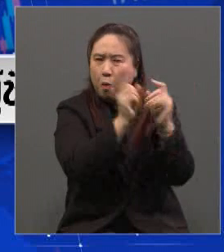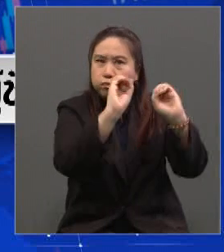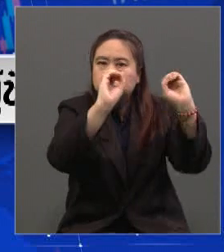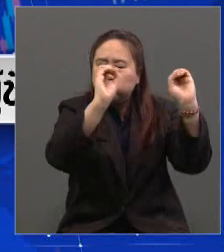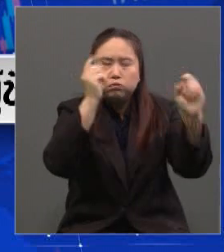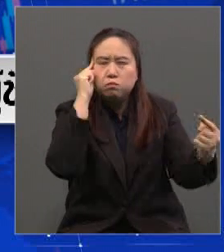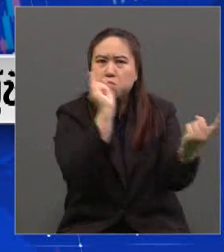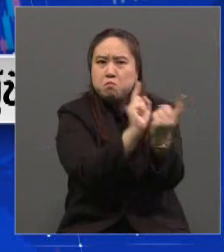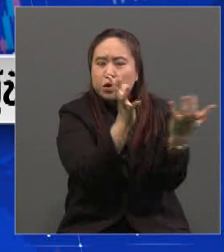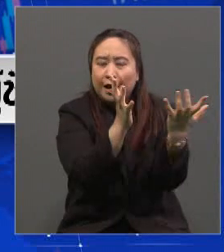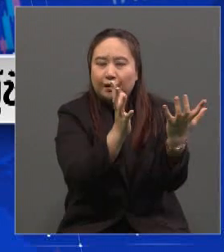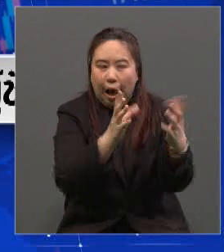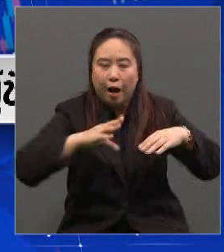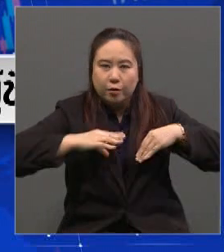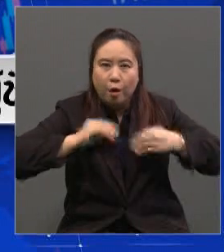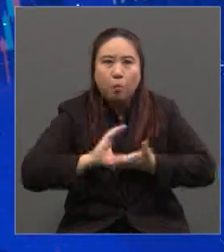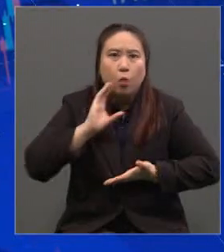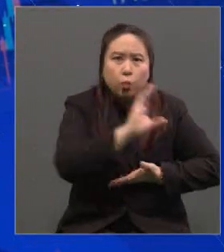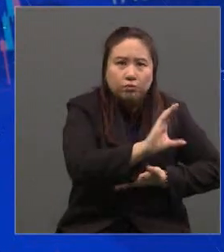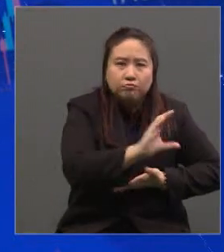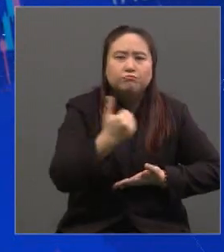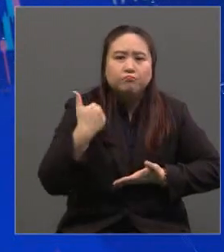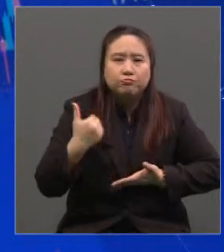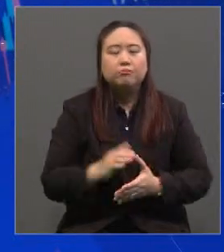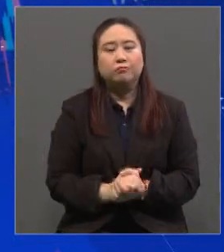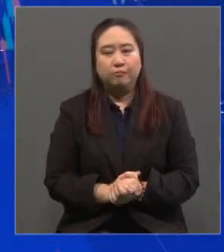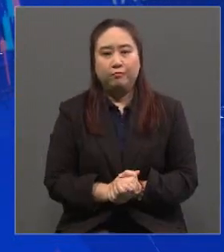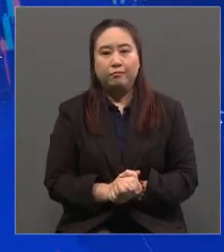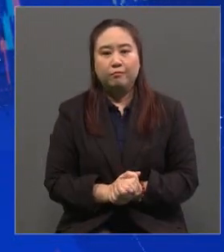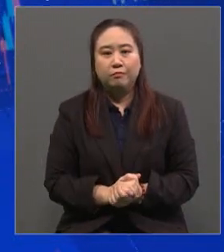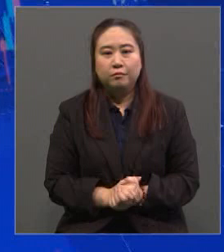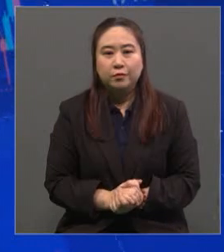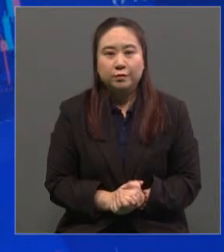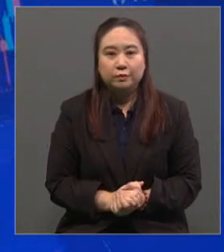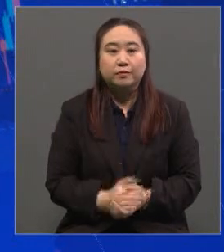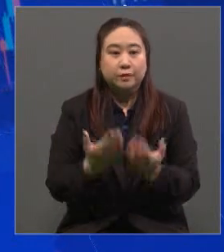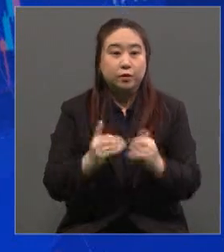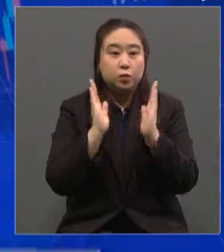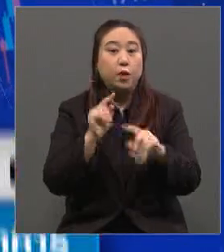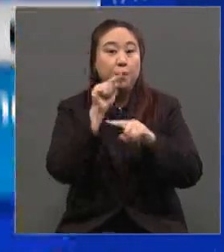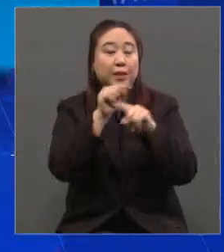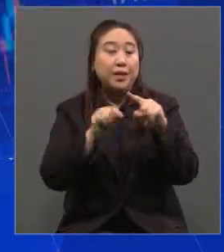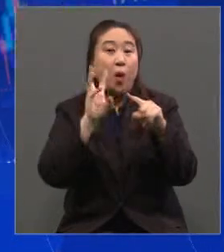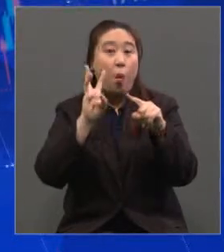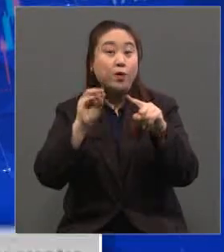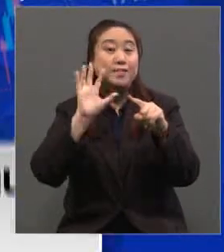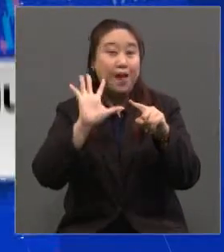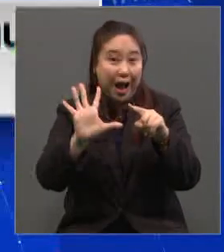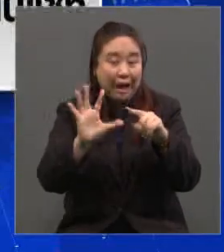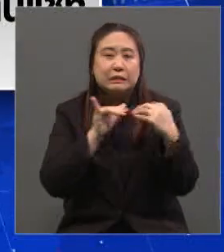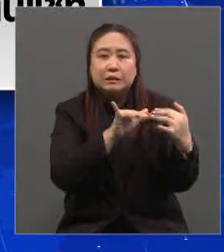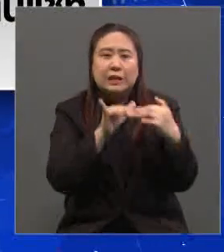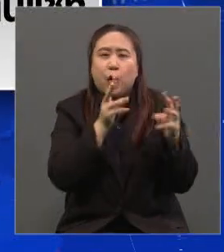ครู่นี้นะคะการสื่อสารระหว่างผู้เสียหายกับธุรกิจที่มาชักชวนลงทุนส่วนใหญ่ 65%ก็สื่อสาร